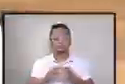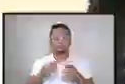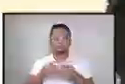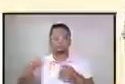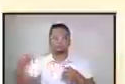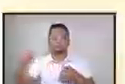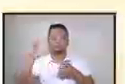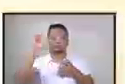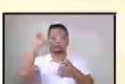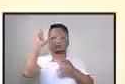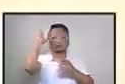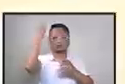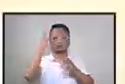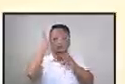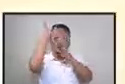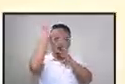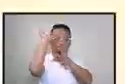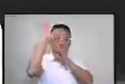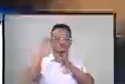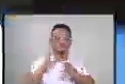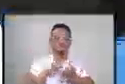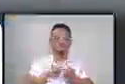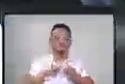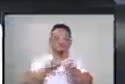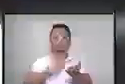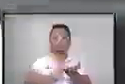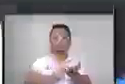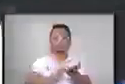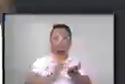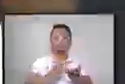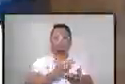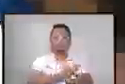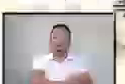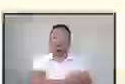shooting. Tuloy ngayong araw ang ensayo ng Gilas matapos ang rest day